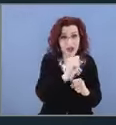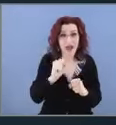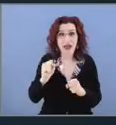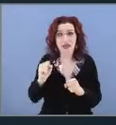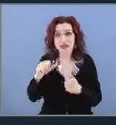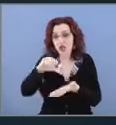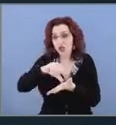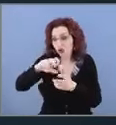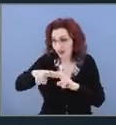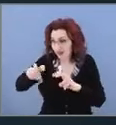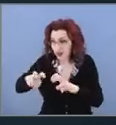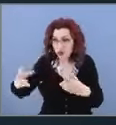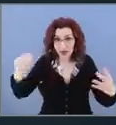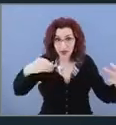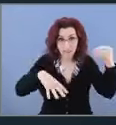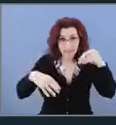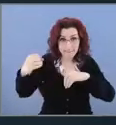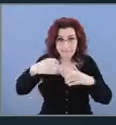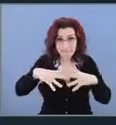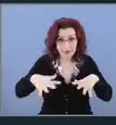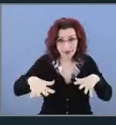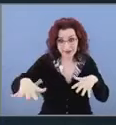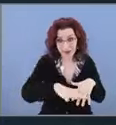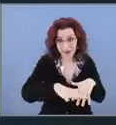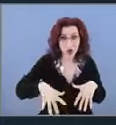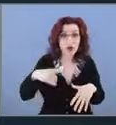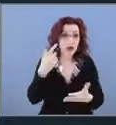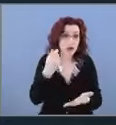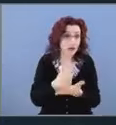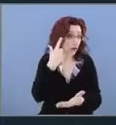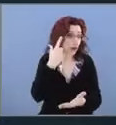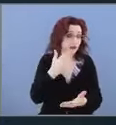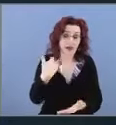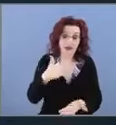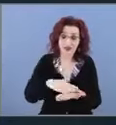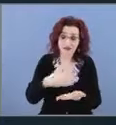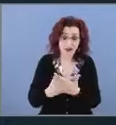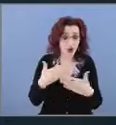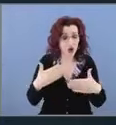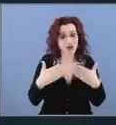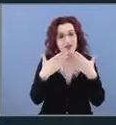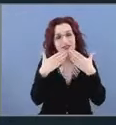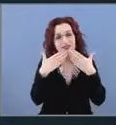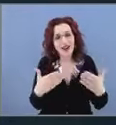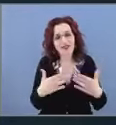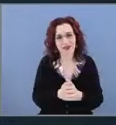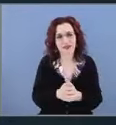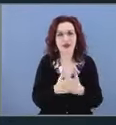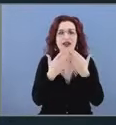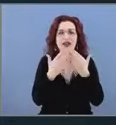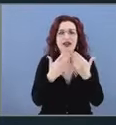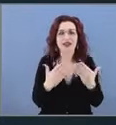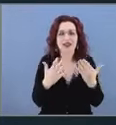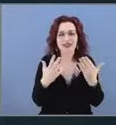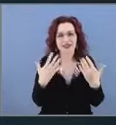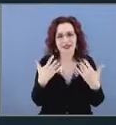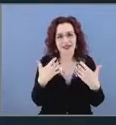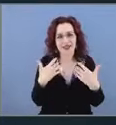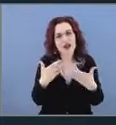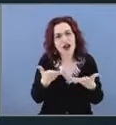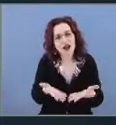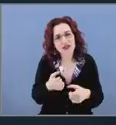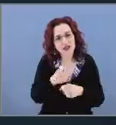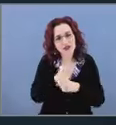mai importante. Grazie. Grazie, grazie mille. Passiamo adesso alla voce del mondo della